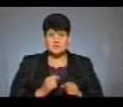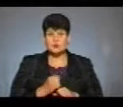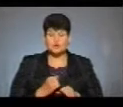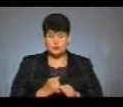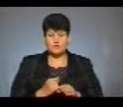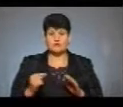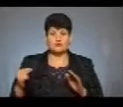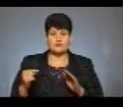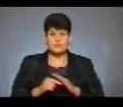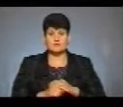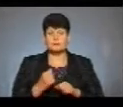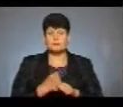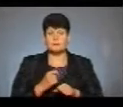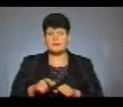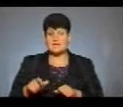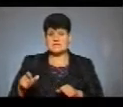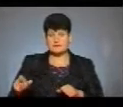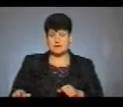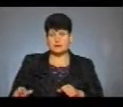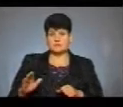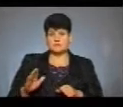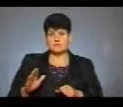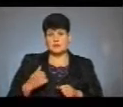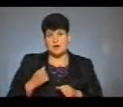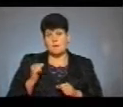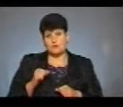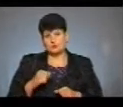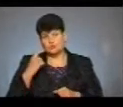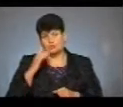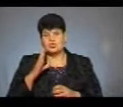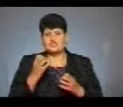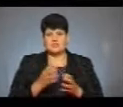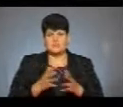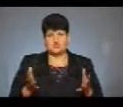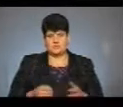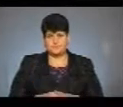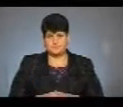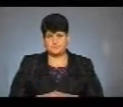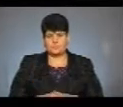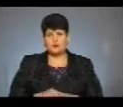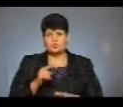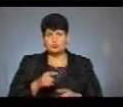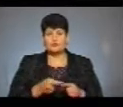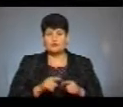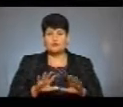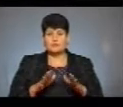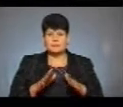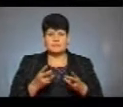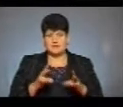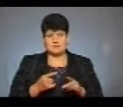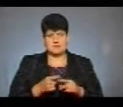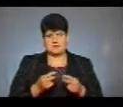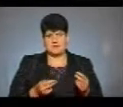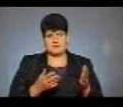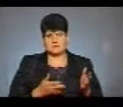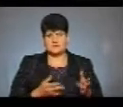відтік робітничих кадрів і будь-яких кадрів, я можу прогнозувати, буде ще більше. Тому в даному випадку не варто з тим гратися.